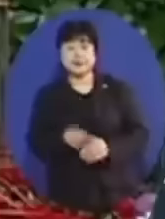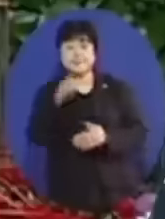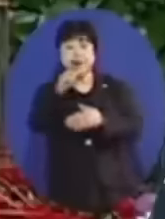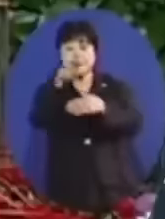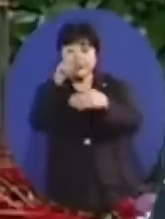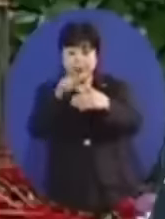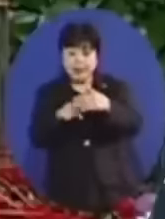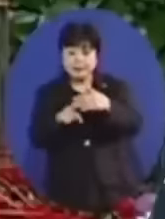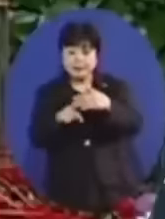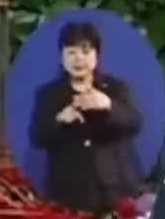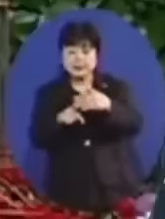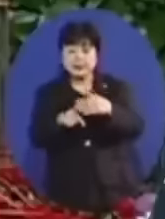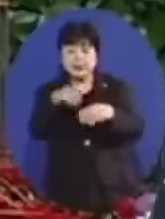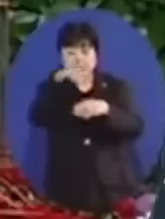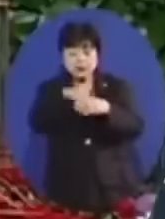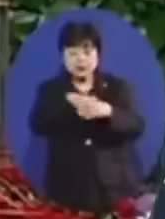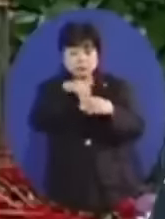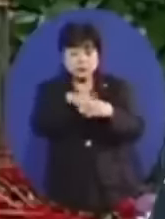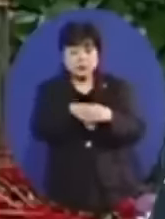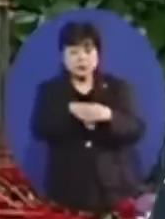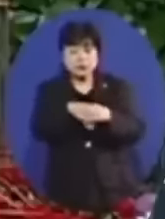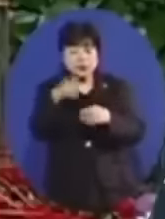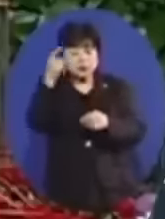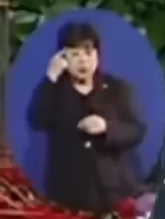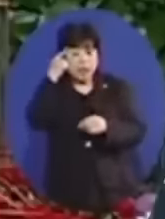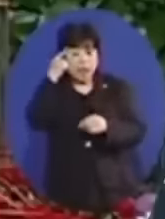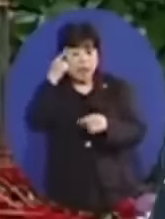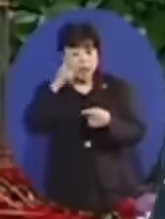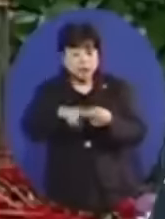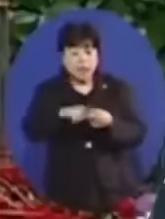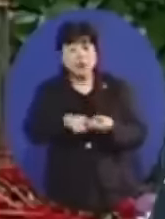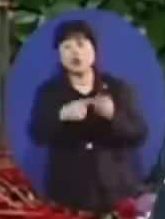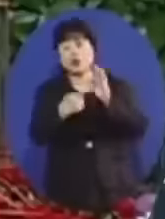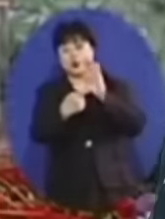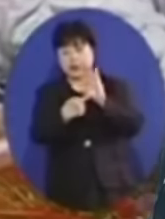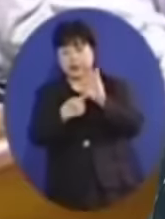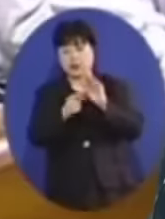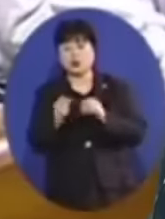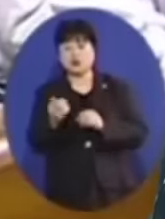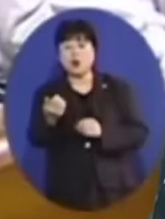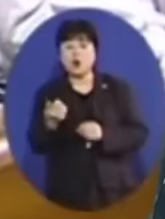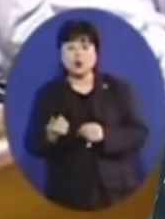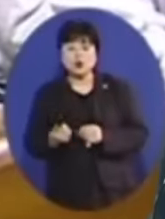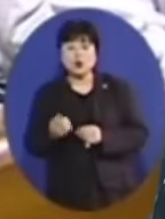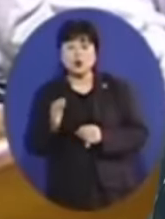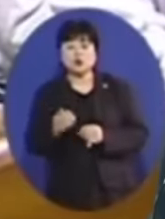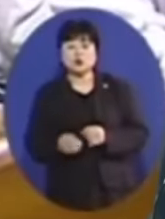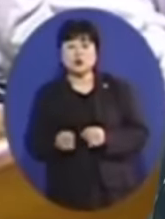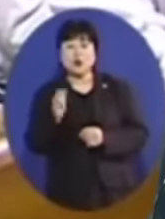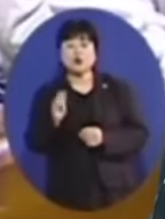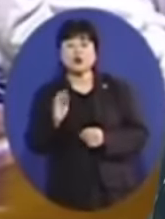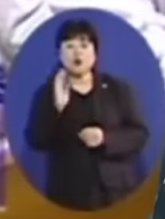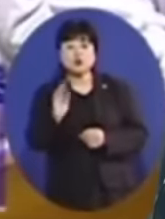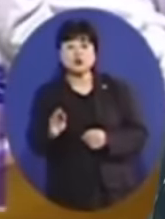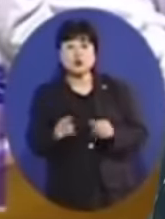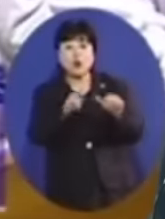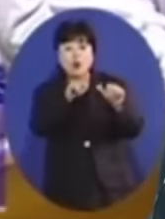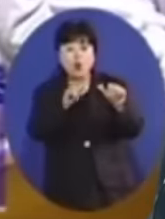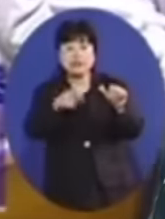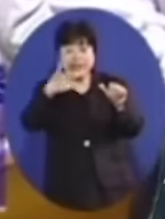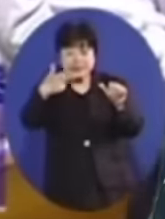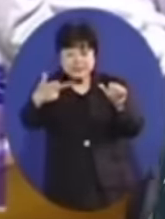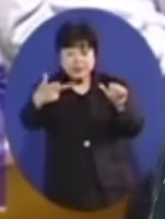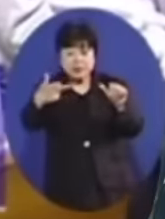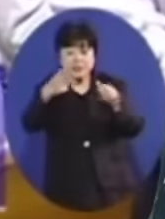마음에 심어놓은 생각이 현재 환경에 나타나는 것입니다. 고린도후서 5장 11절에 누구든지 그리스도 안에